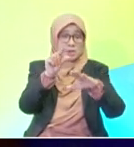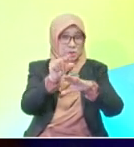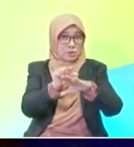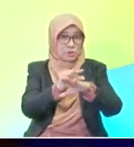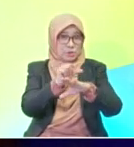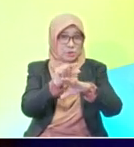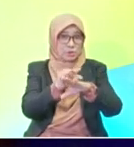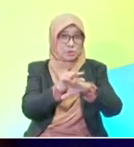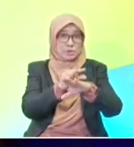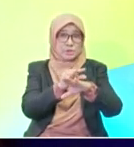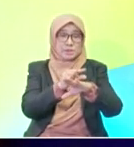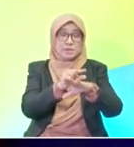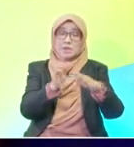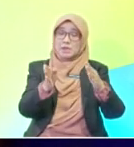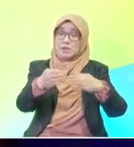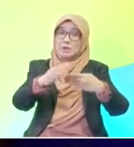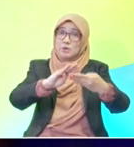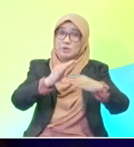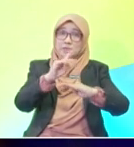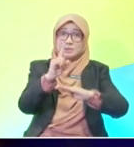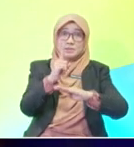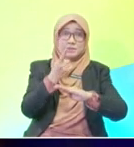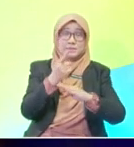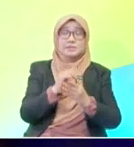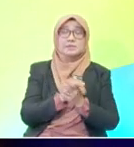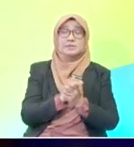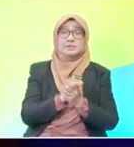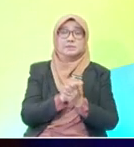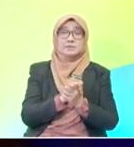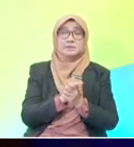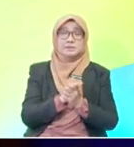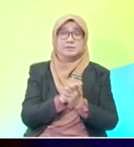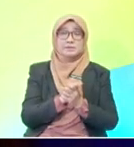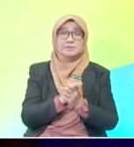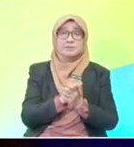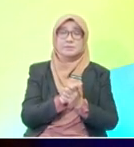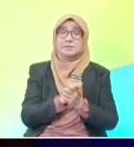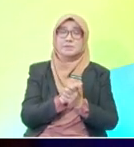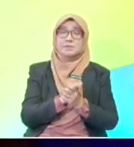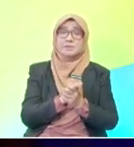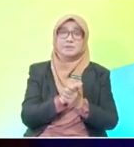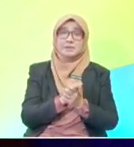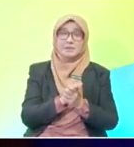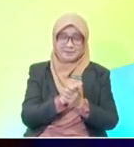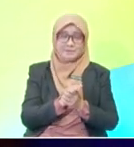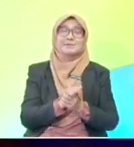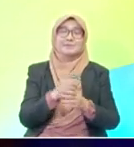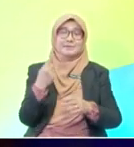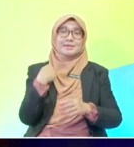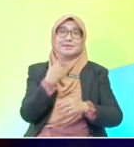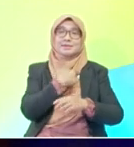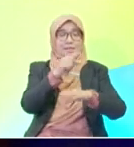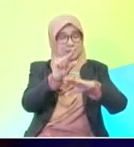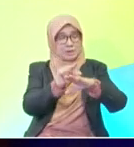boleh kita dapati ya. Okey, rasa-rasa Abang Fizi, untuk bahagian mata ni kita boleh guna apa? Boleh guna cardboard, Cikgu. Ya, pandai. Okey, jadi